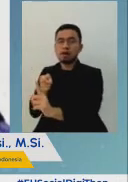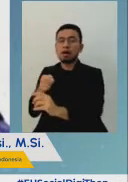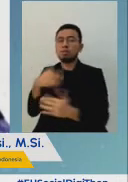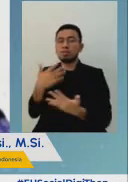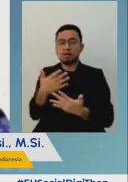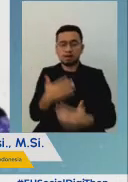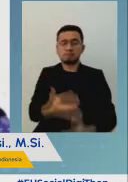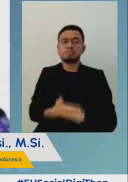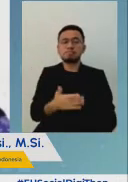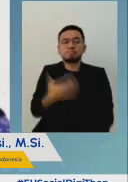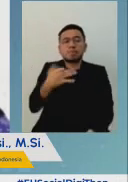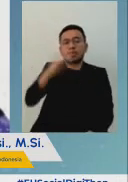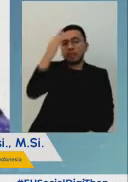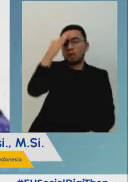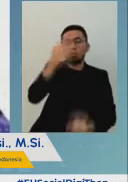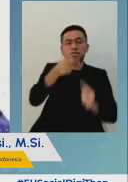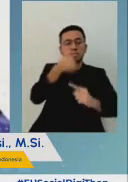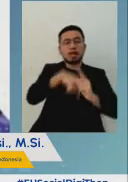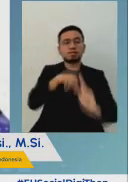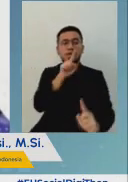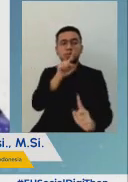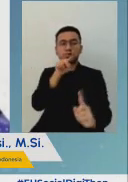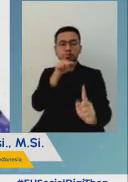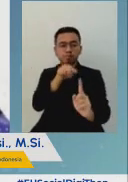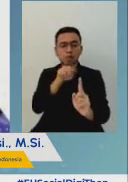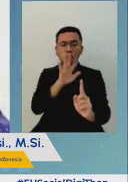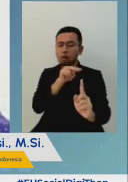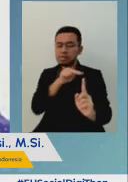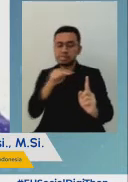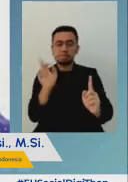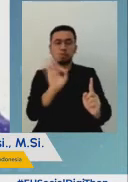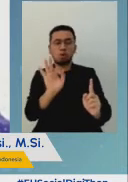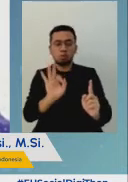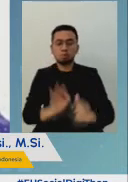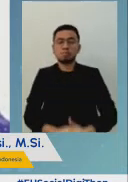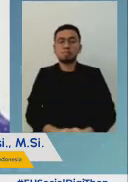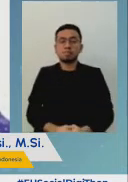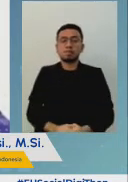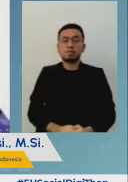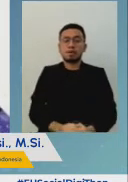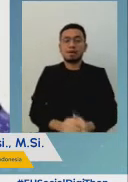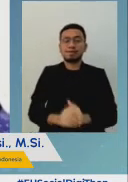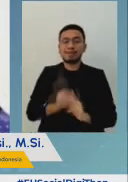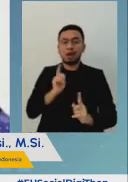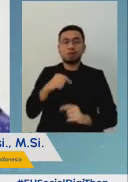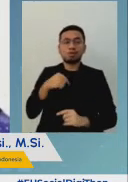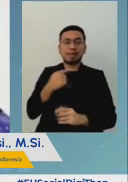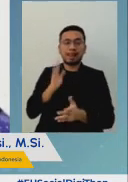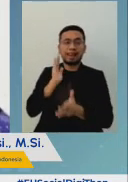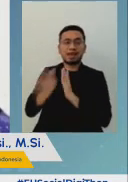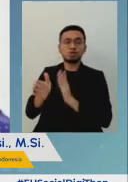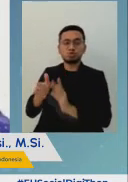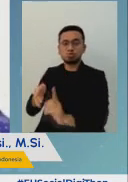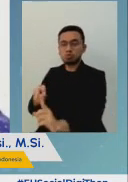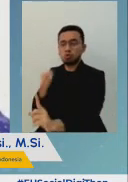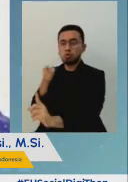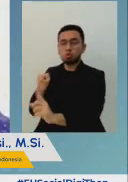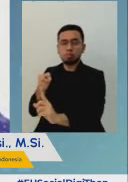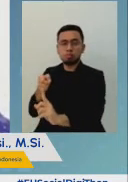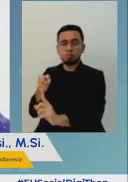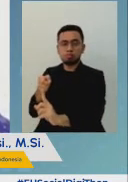sisi saja, maka sebetulnya perilaku kita ketika kita menghakimi, ketika kita menghukum, bisa